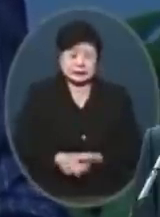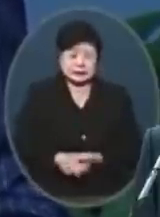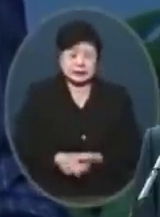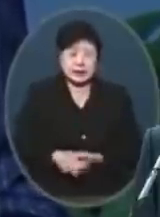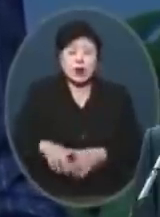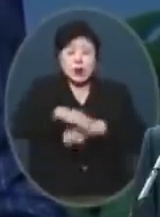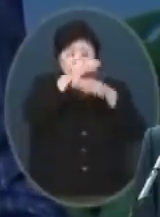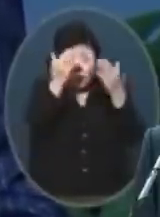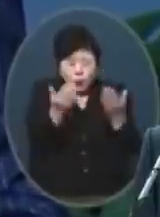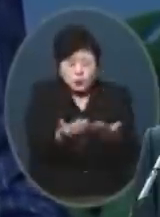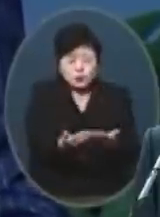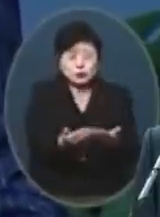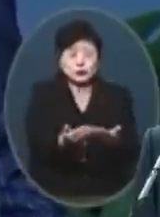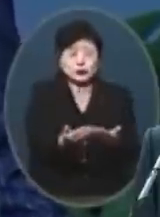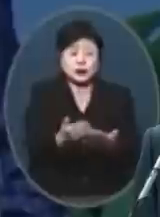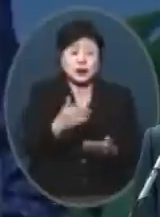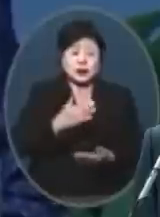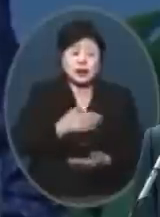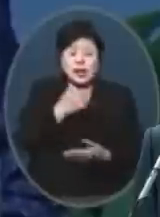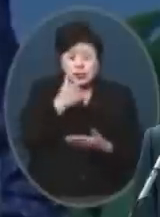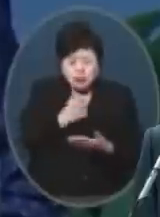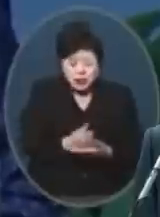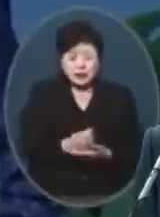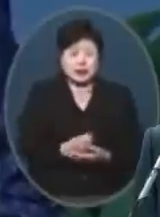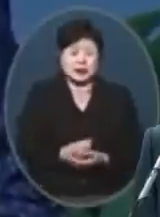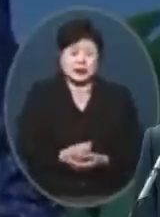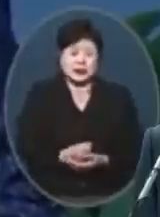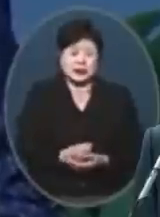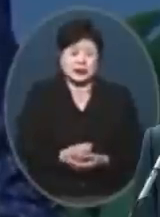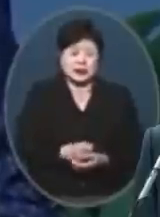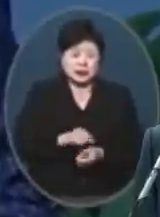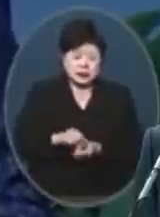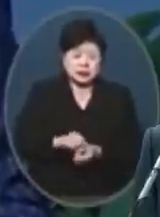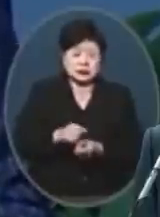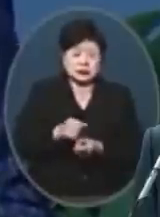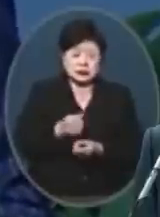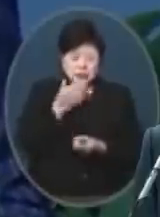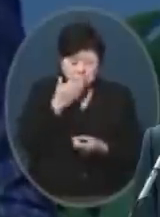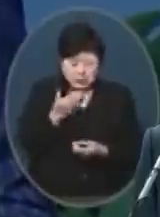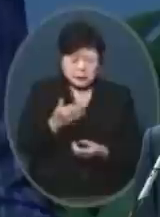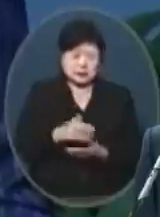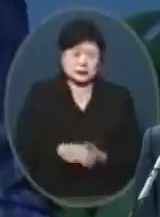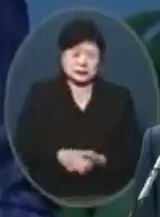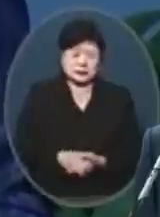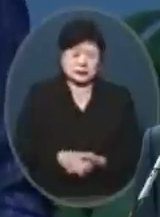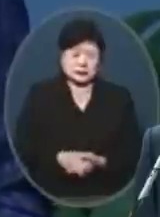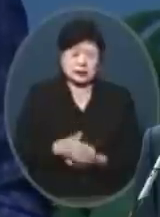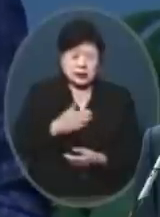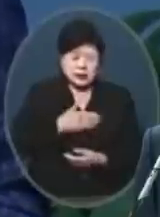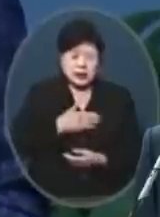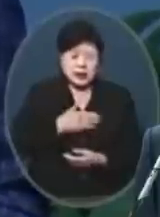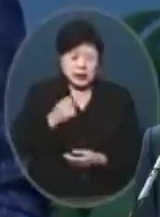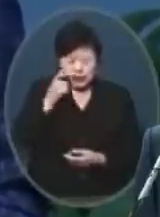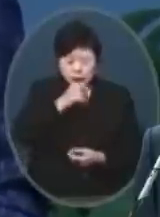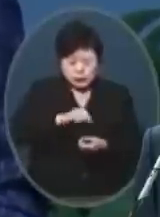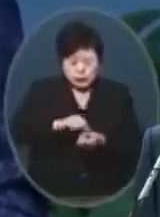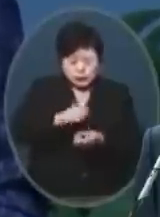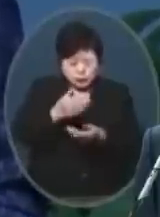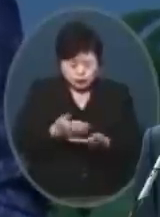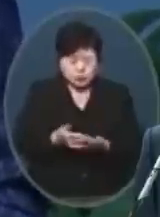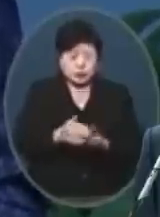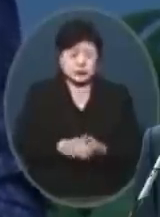모두 나의 죄를 씻어주기 위해서, 나의 더러움을 씻어주기